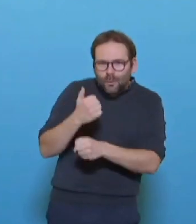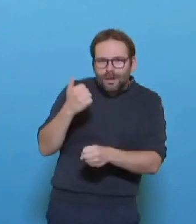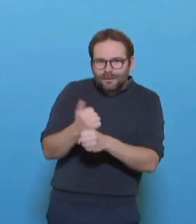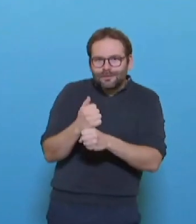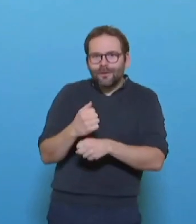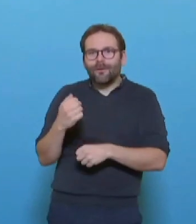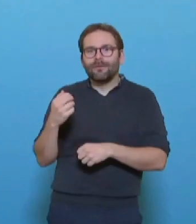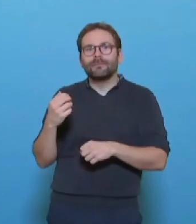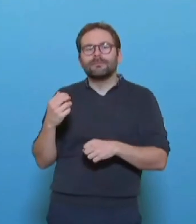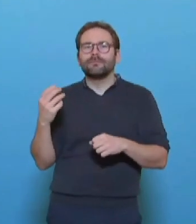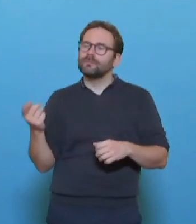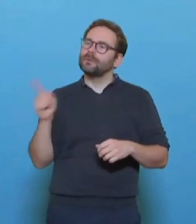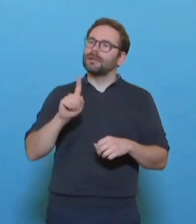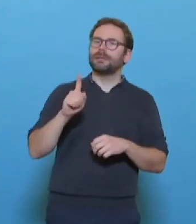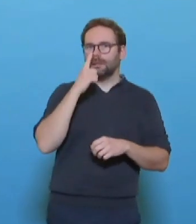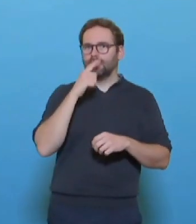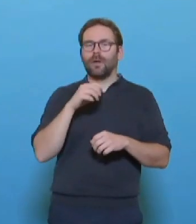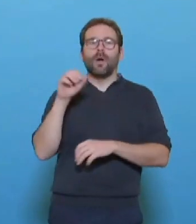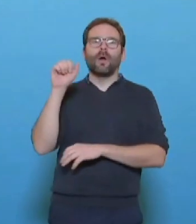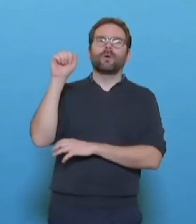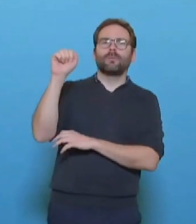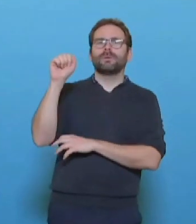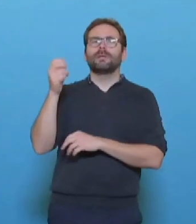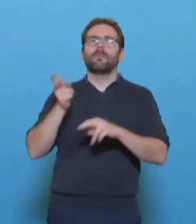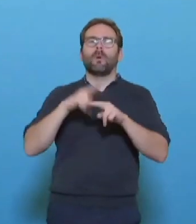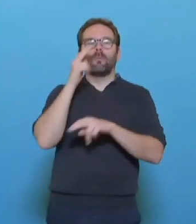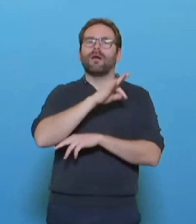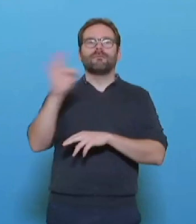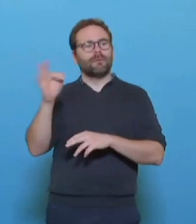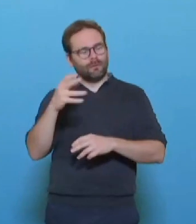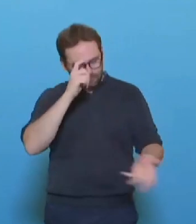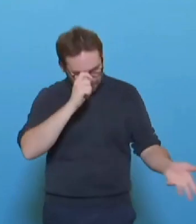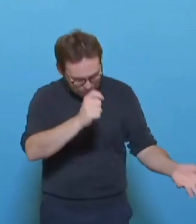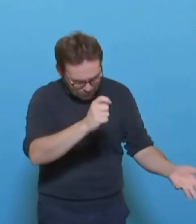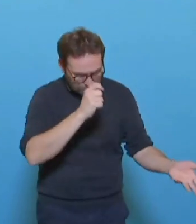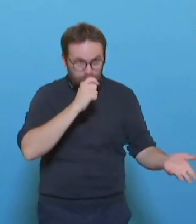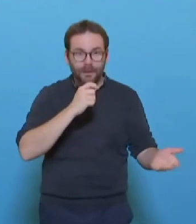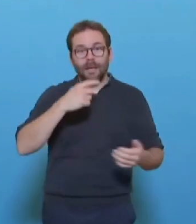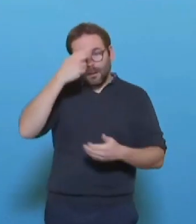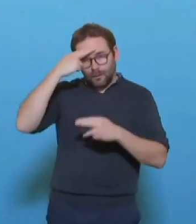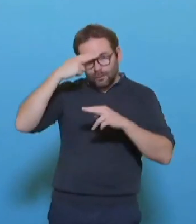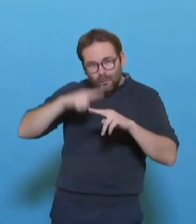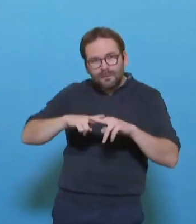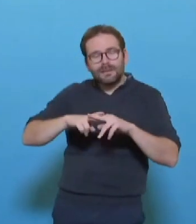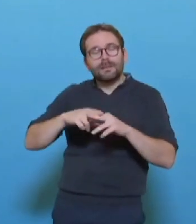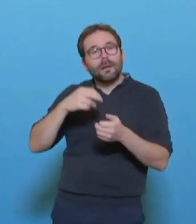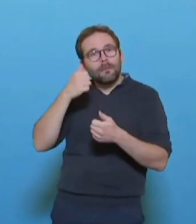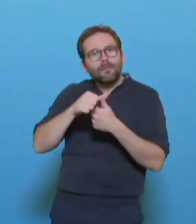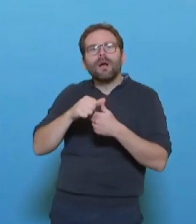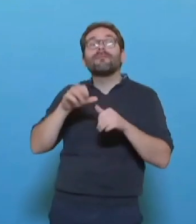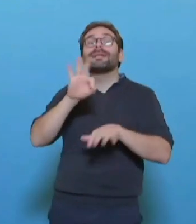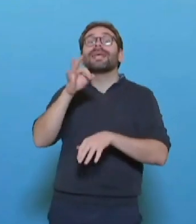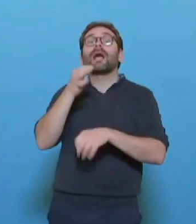honorer la résistance communiste des morts pour la France, dont nous nous honorons le souvenir et la mémoire avec le cours des 50